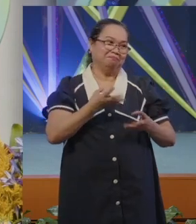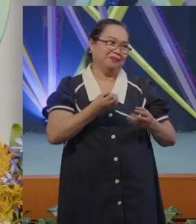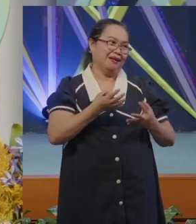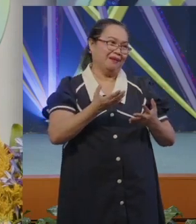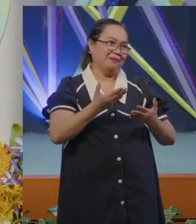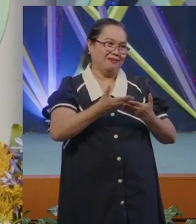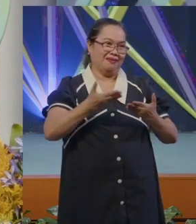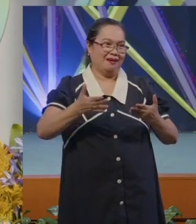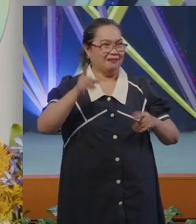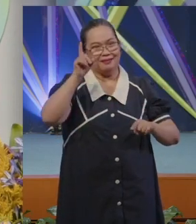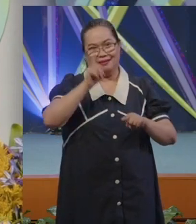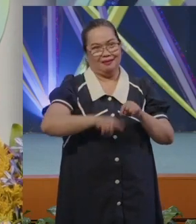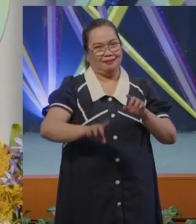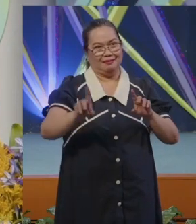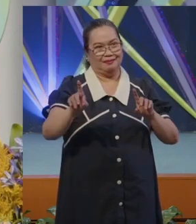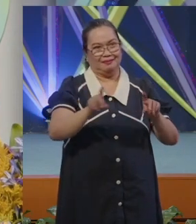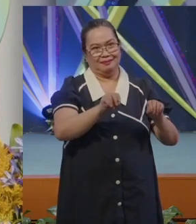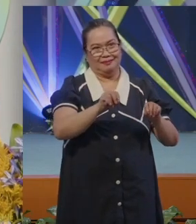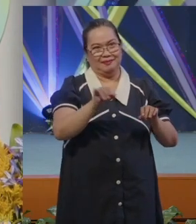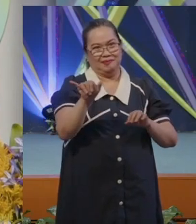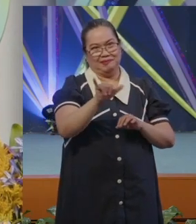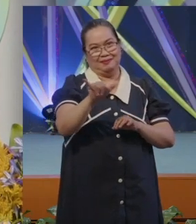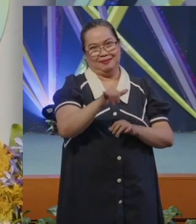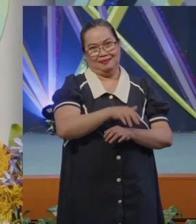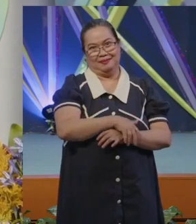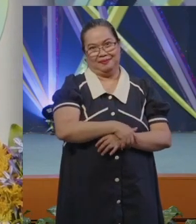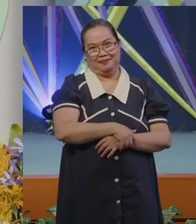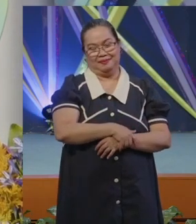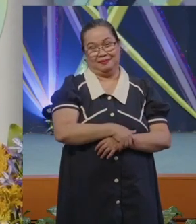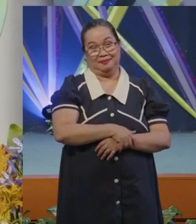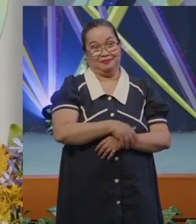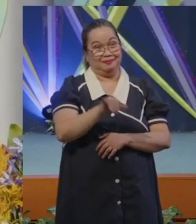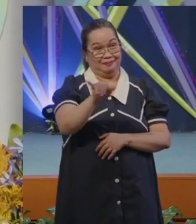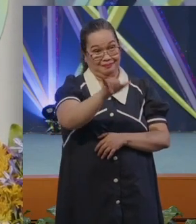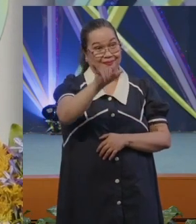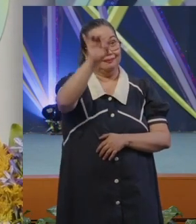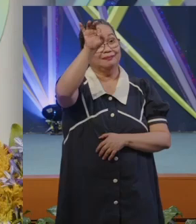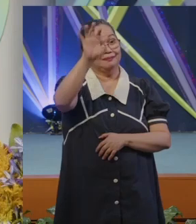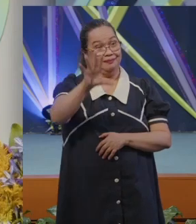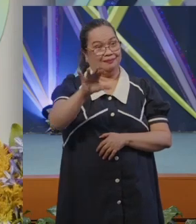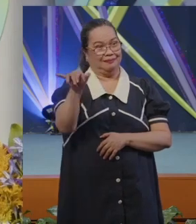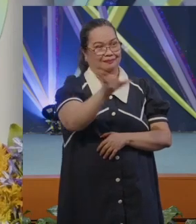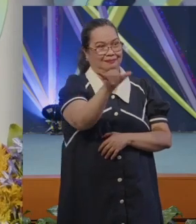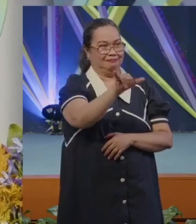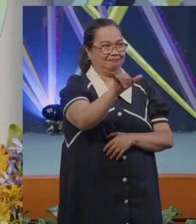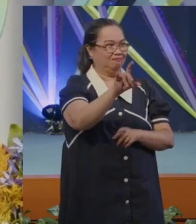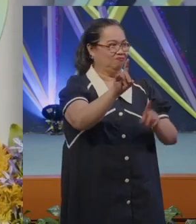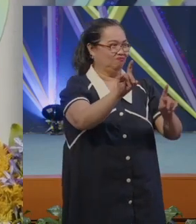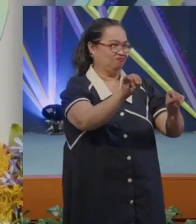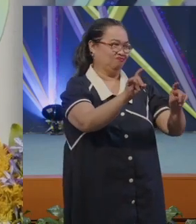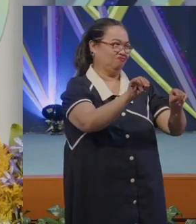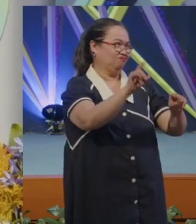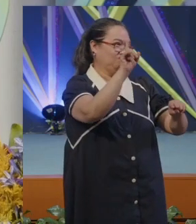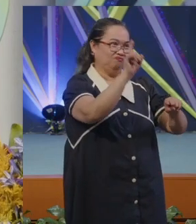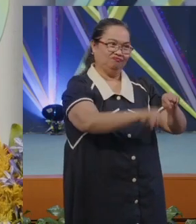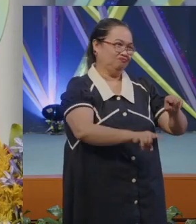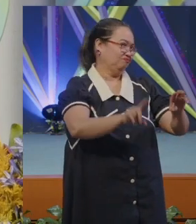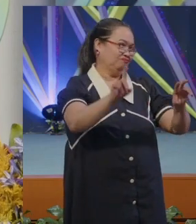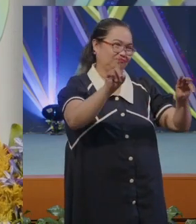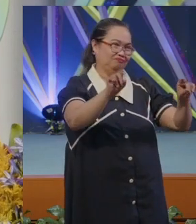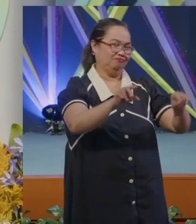gawin. At gayon din naman, yung mga iba nating kapastoran, naggagawa nila ang hindi ko kayang